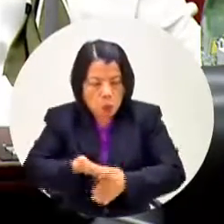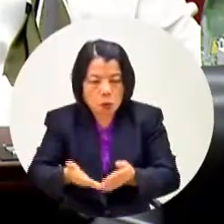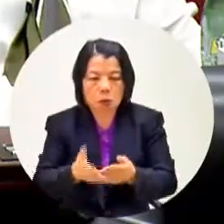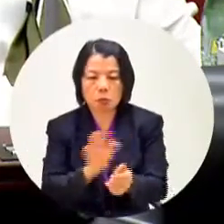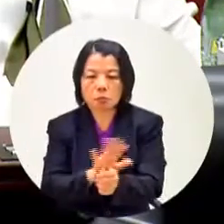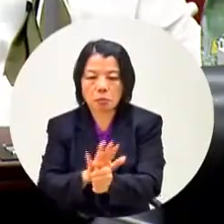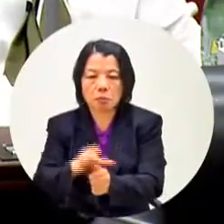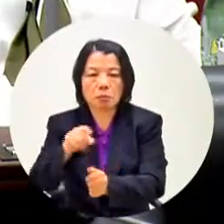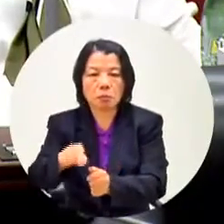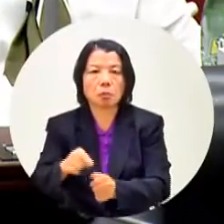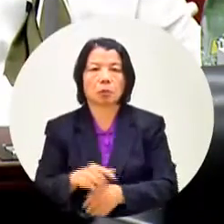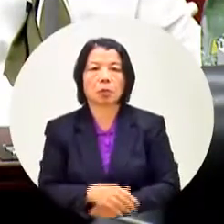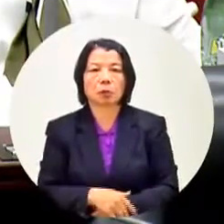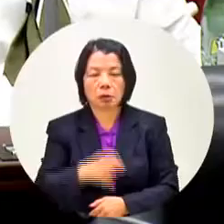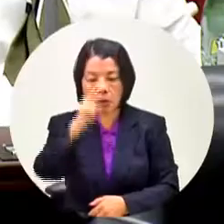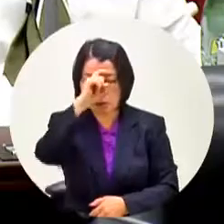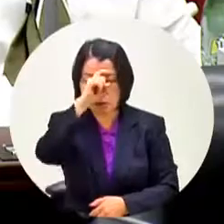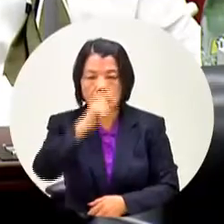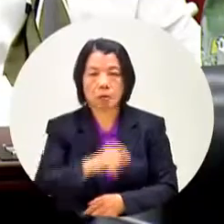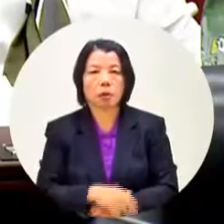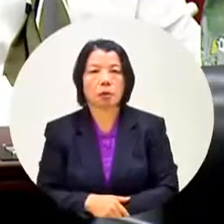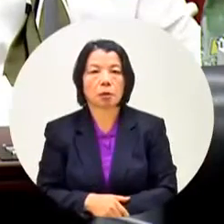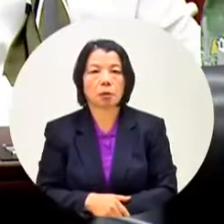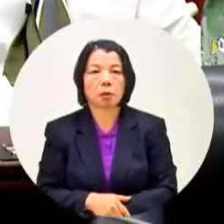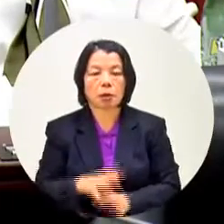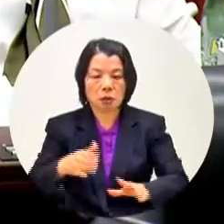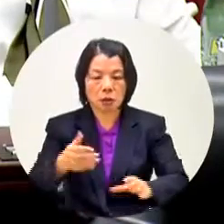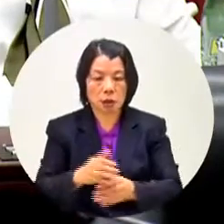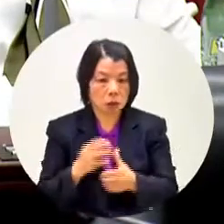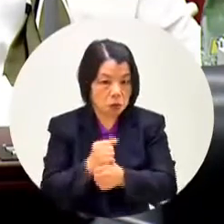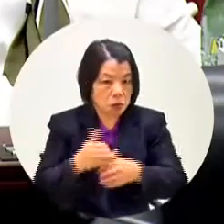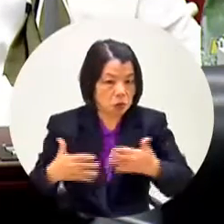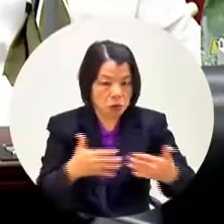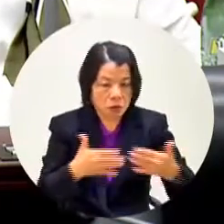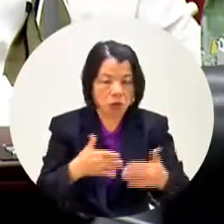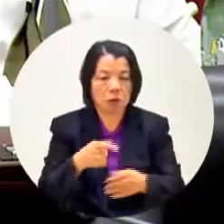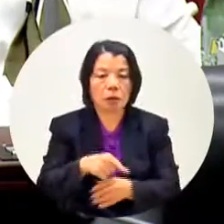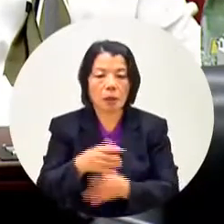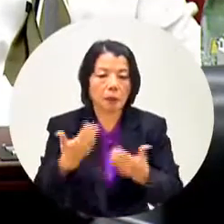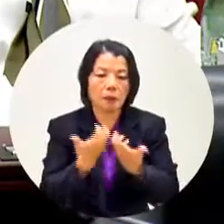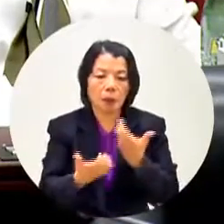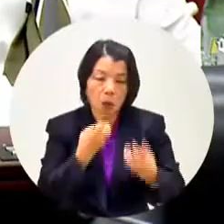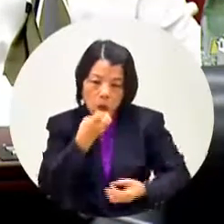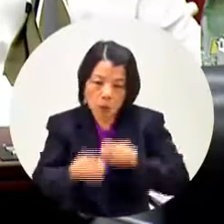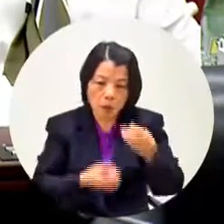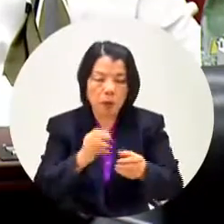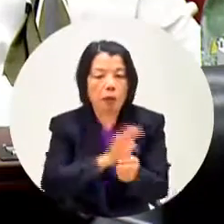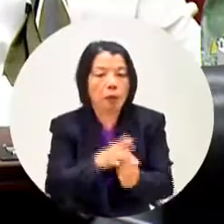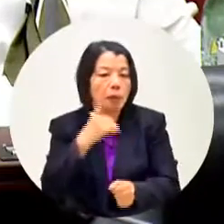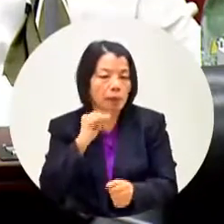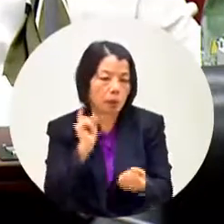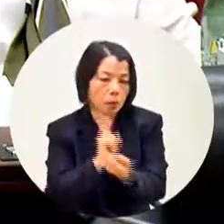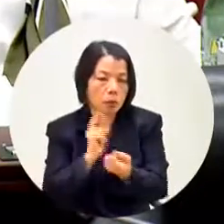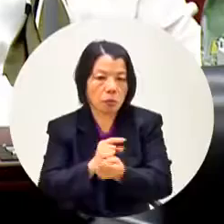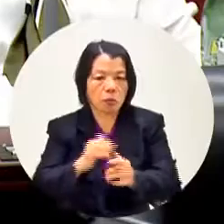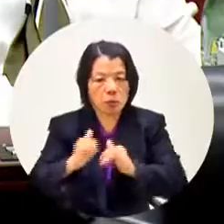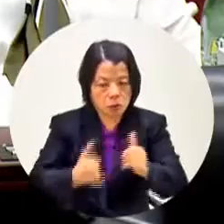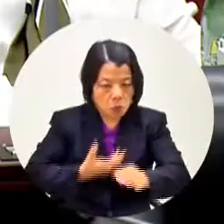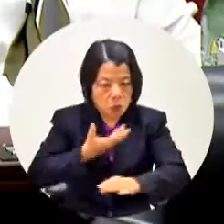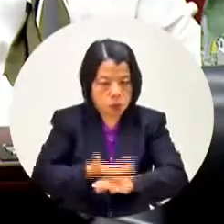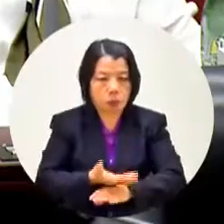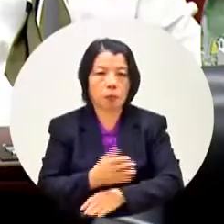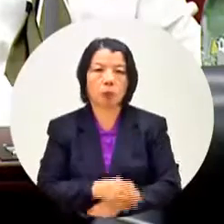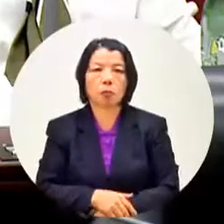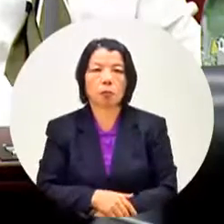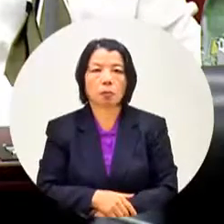也自掏腰包花很多结扎的费用。本席在这边希望说，我们社会上所有的我们的舆论都一